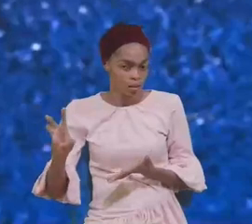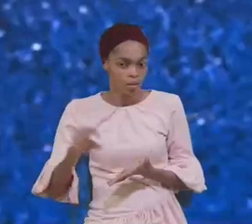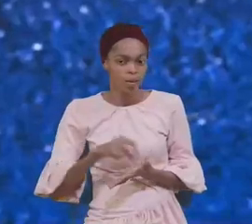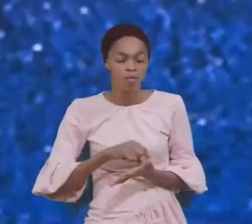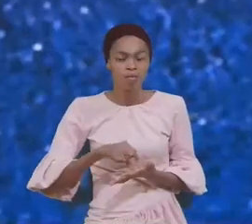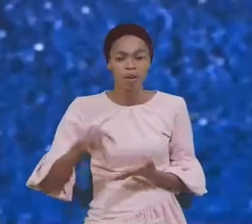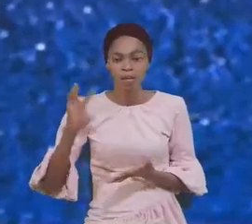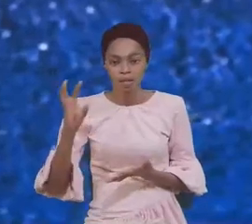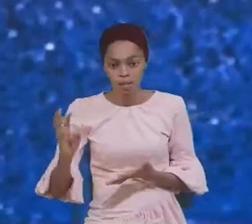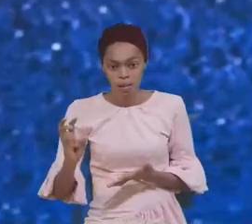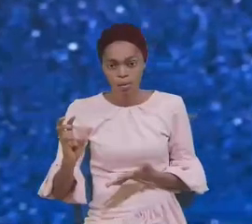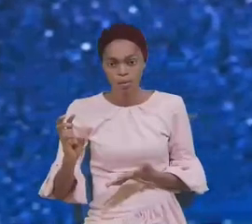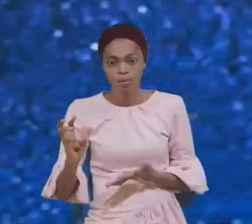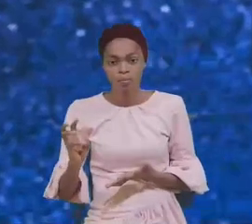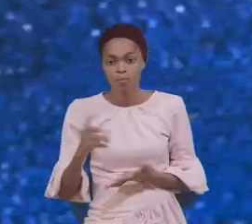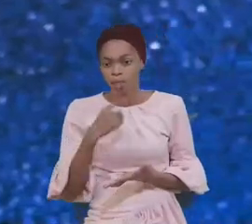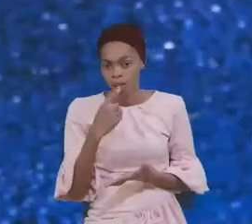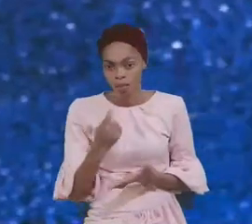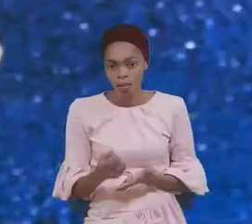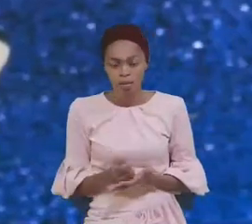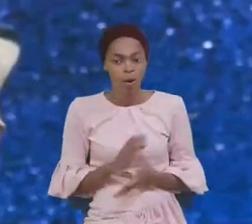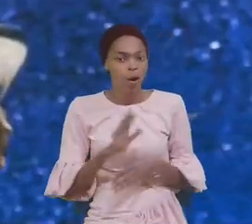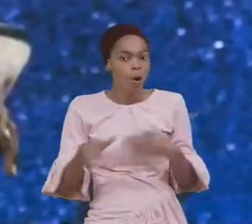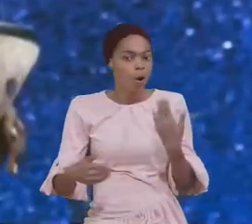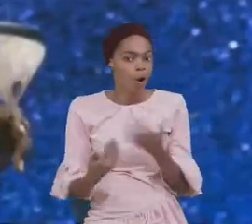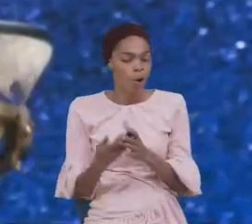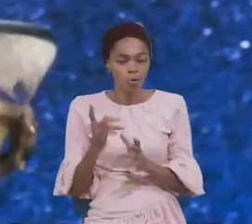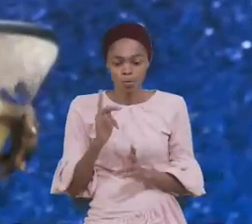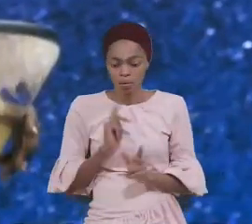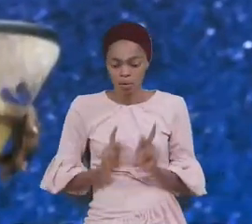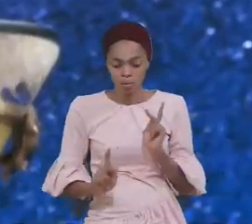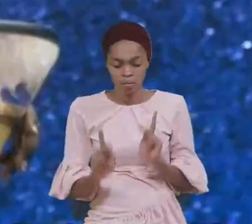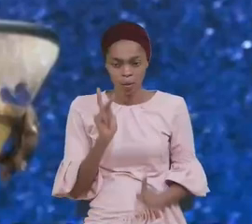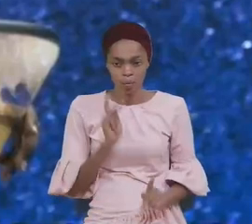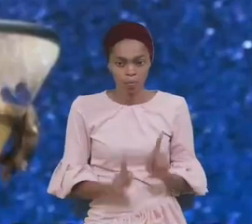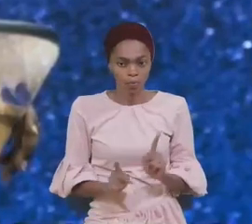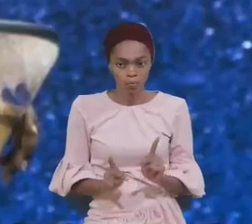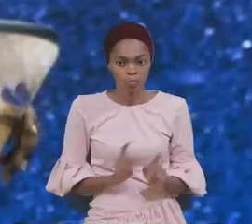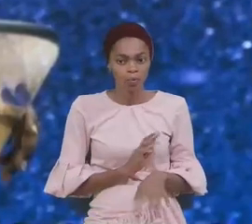Et le verset 6 dit, tous les habitants de la montagne,